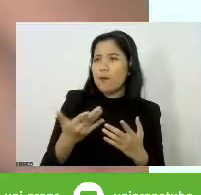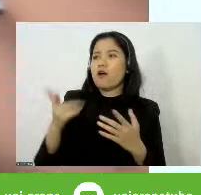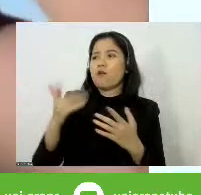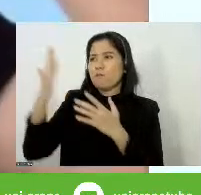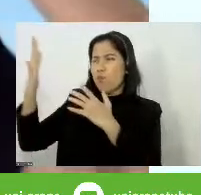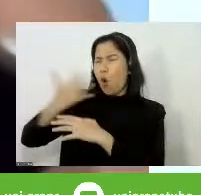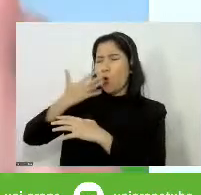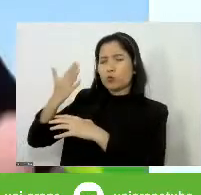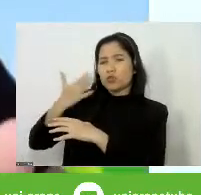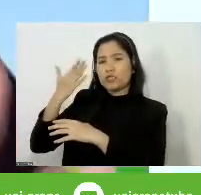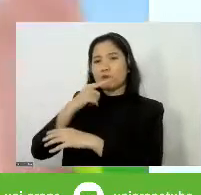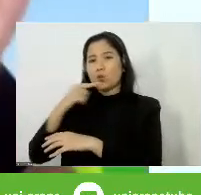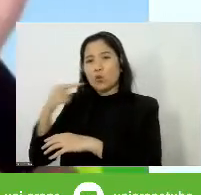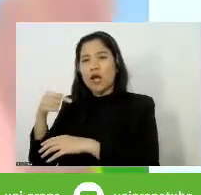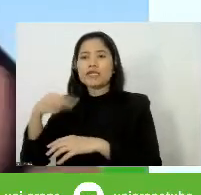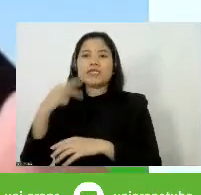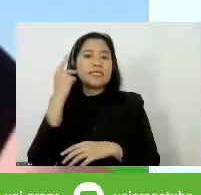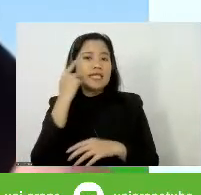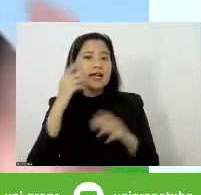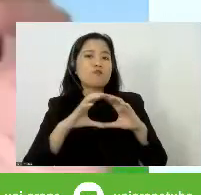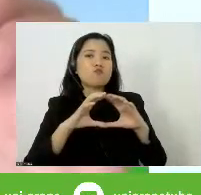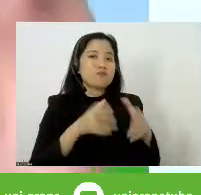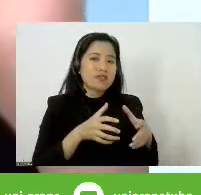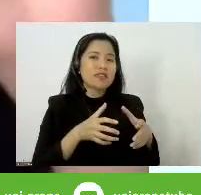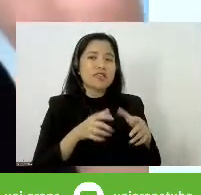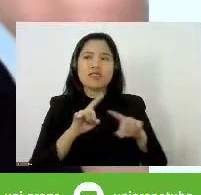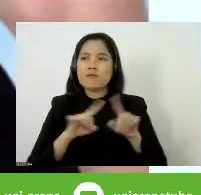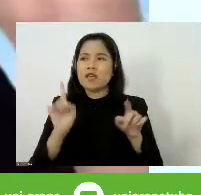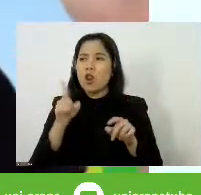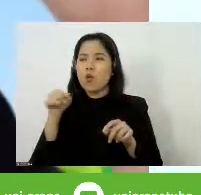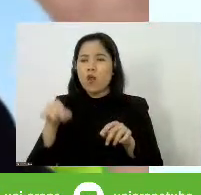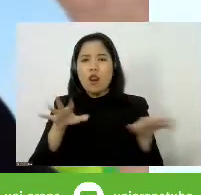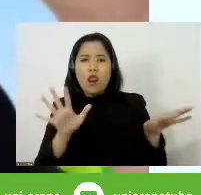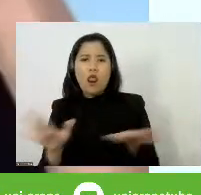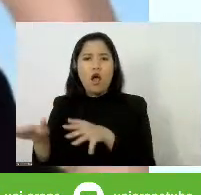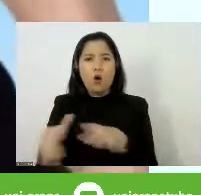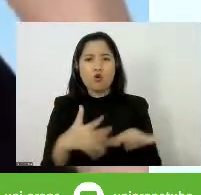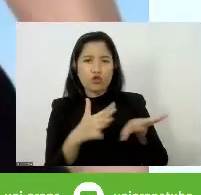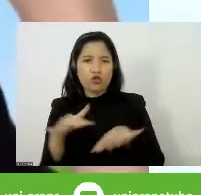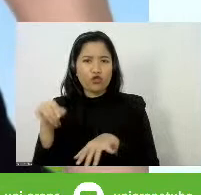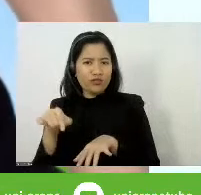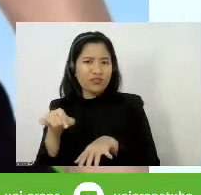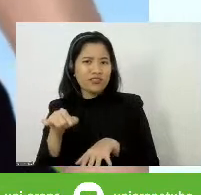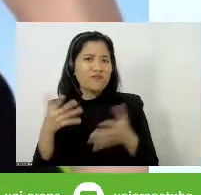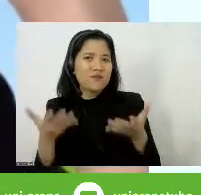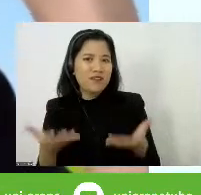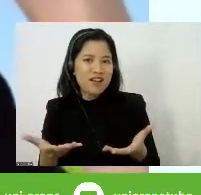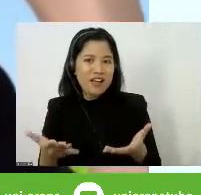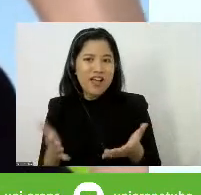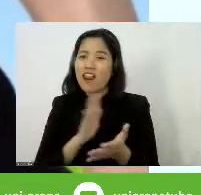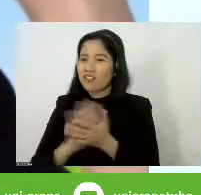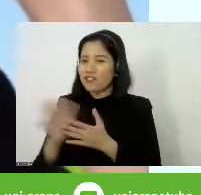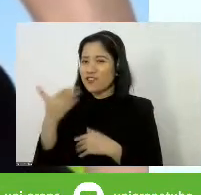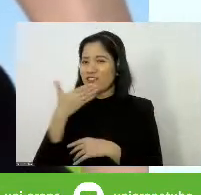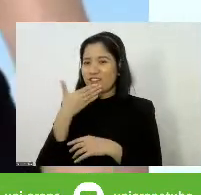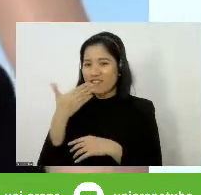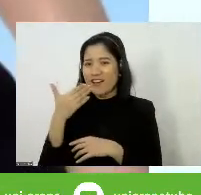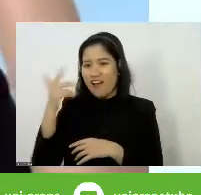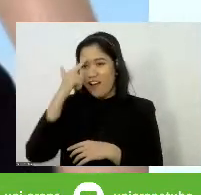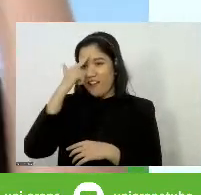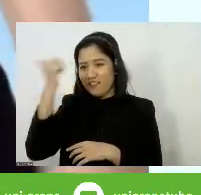Gimana caranya untuk menjaga bumi dari kota-kota tapi kalau dari laut nah ini ya kita langsung tanya sama ahlinya